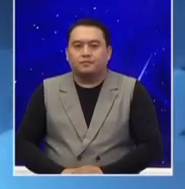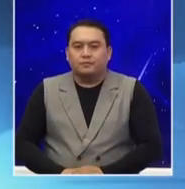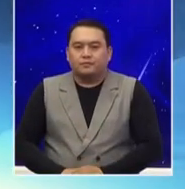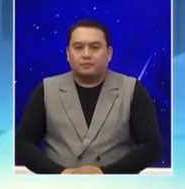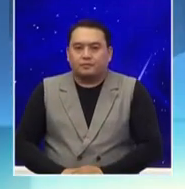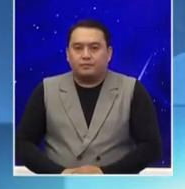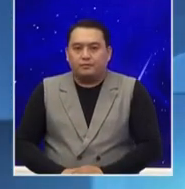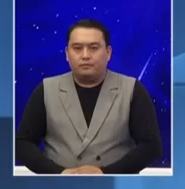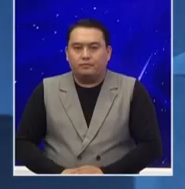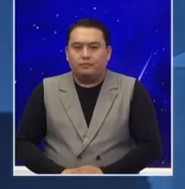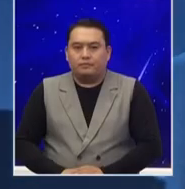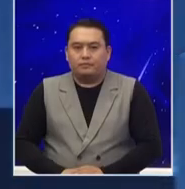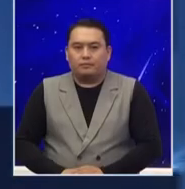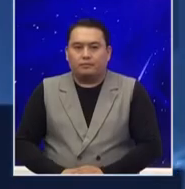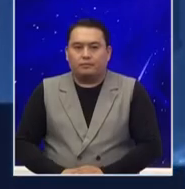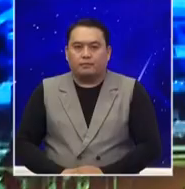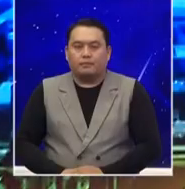телеканал в тусу у